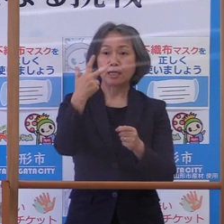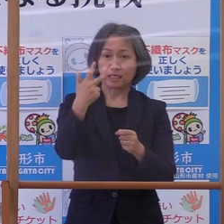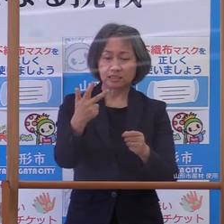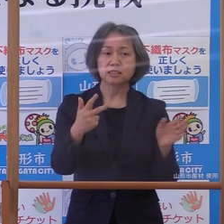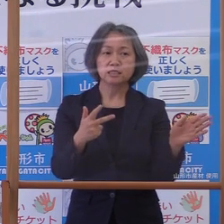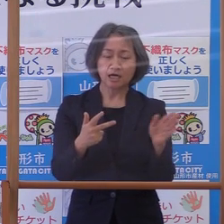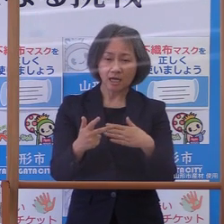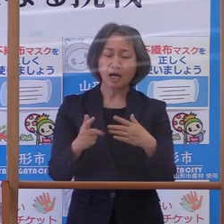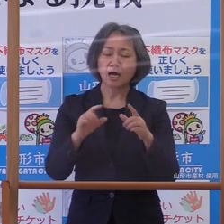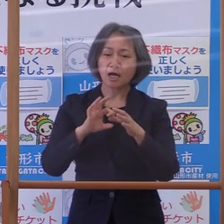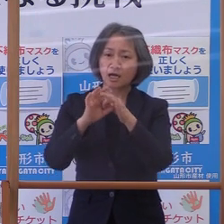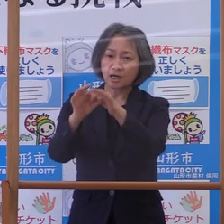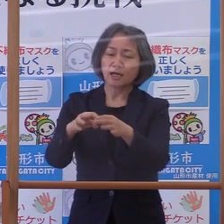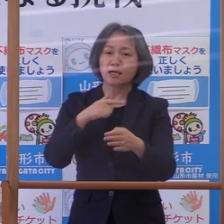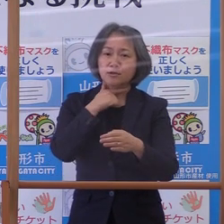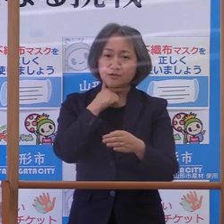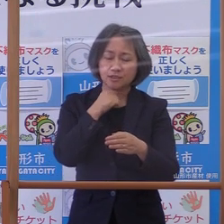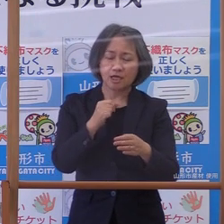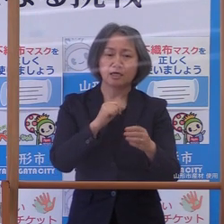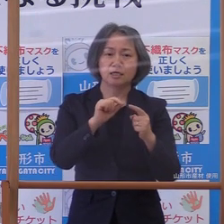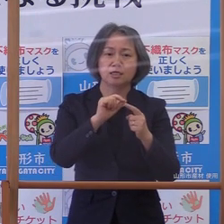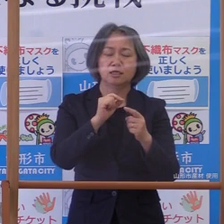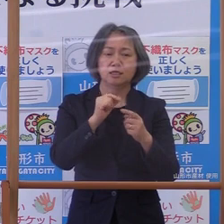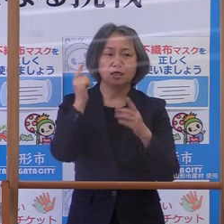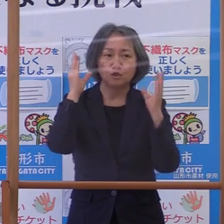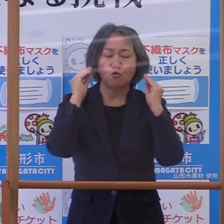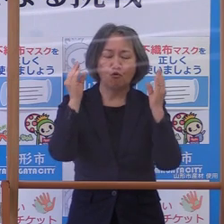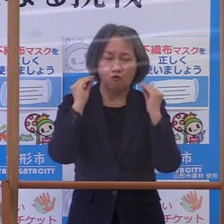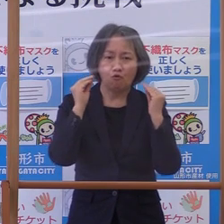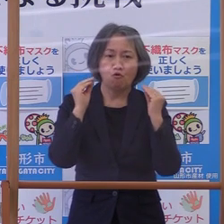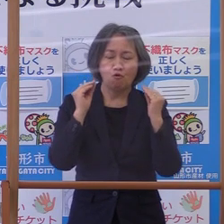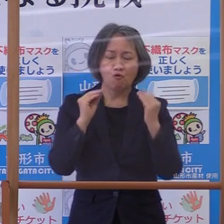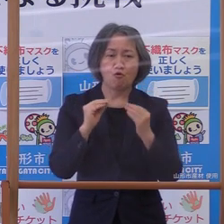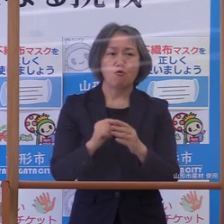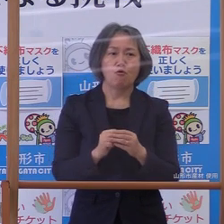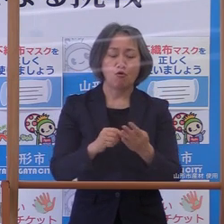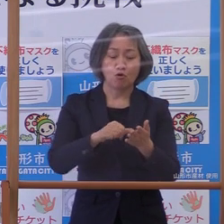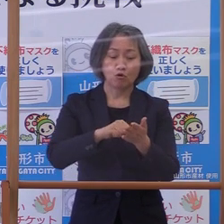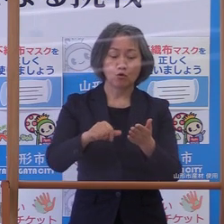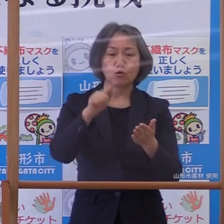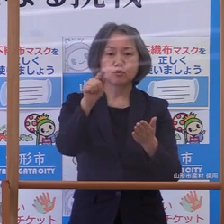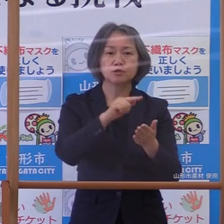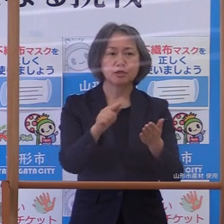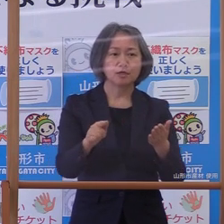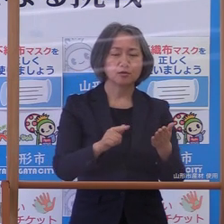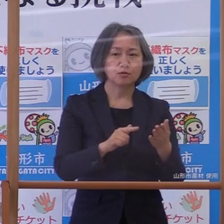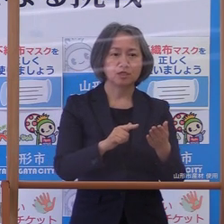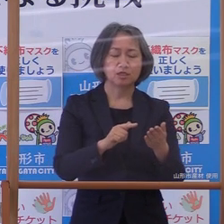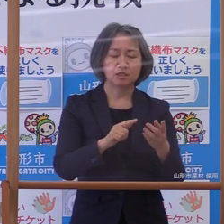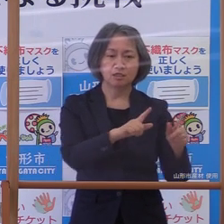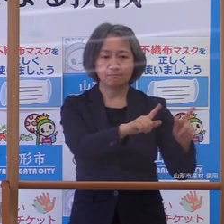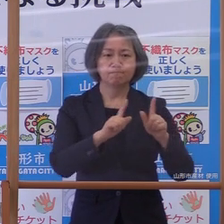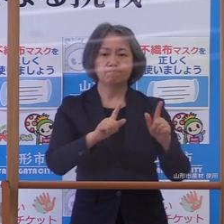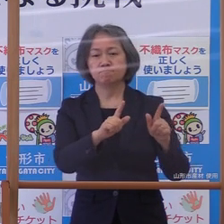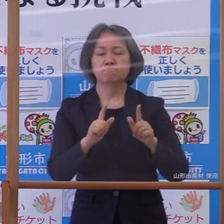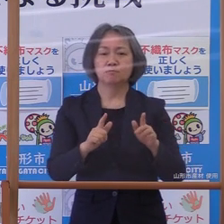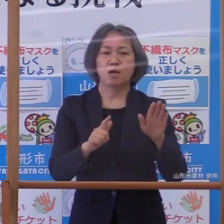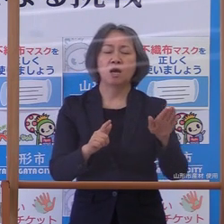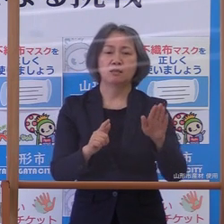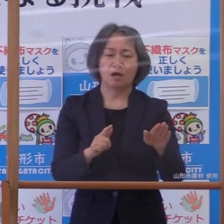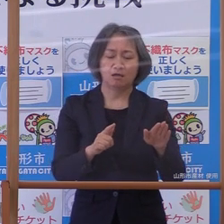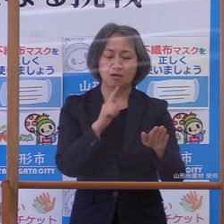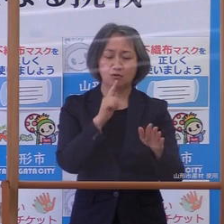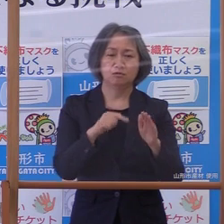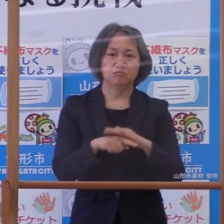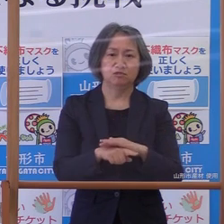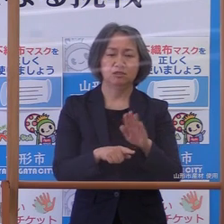ウェブのような、いわゆるホームページのような形で、登録していただいた方にお知らせをしていたということで、具体的に